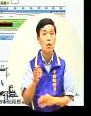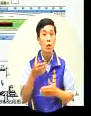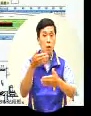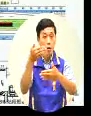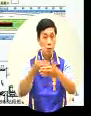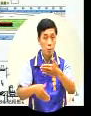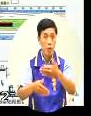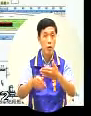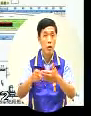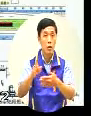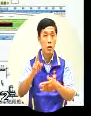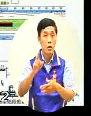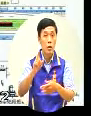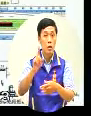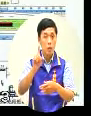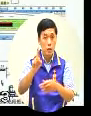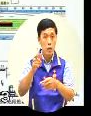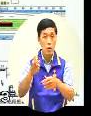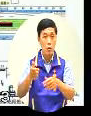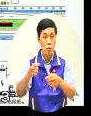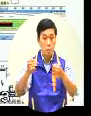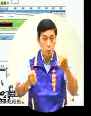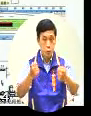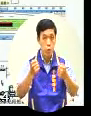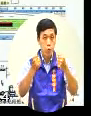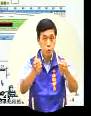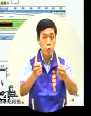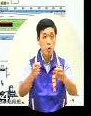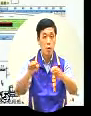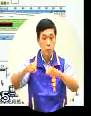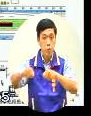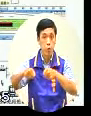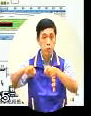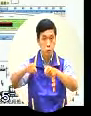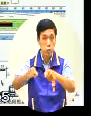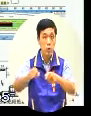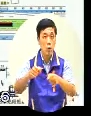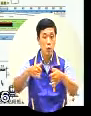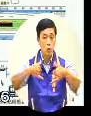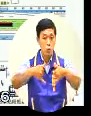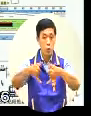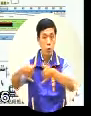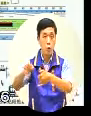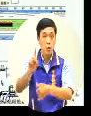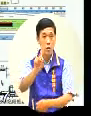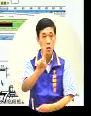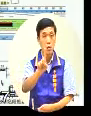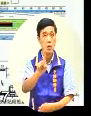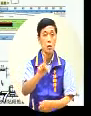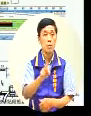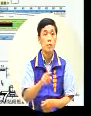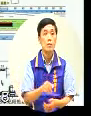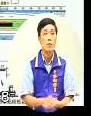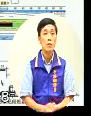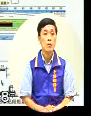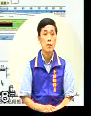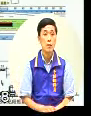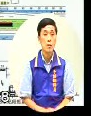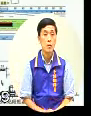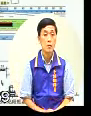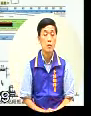下一块一慢的车道，然后这中间是绿在就是这一块。那现在这一块的一